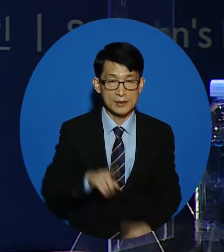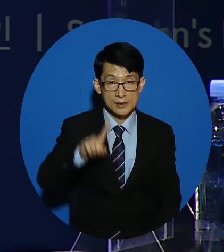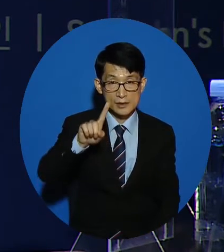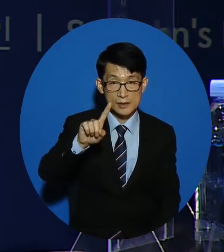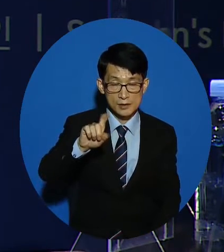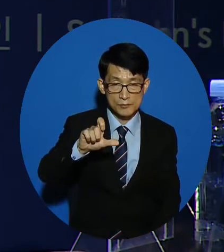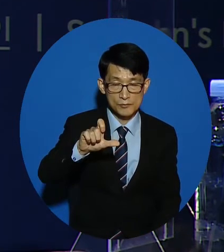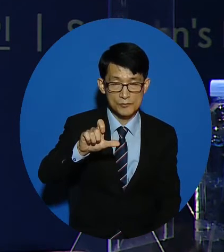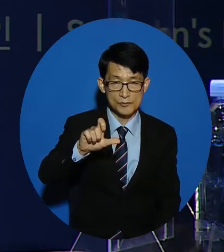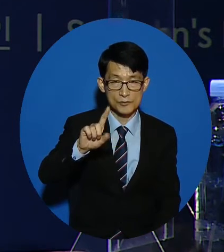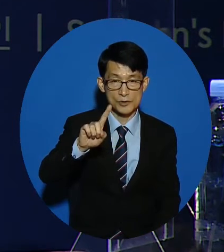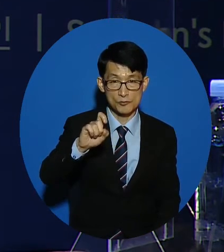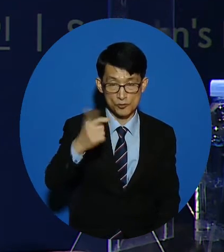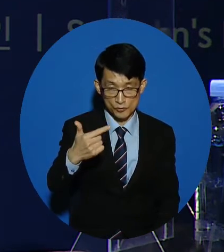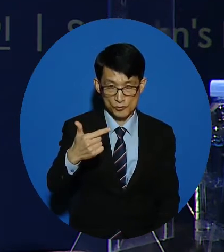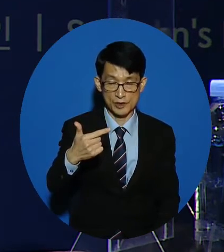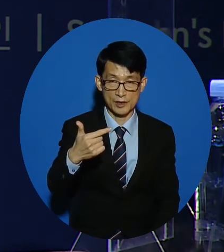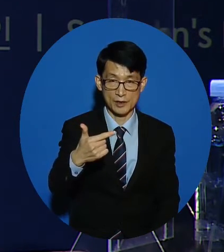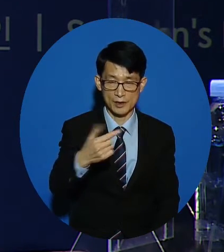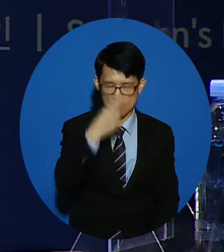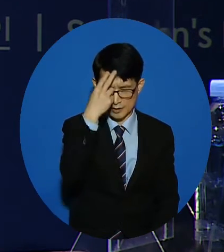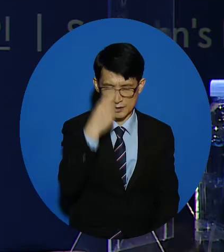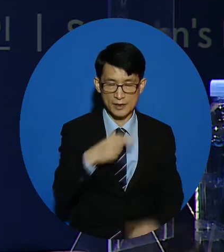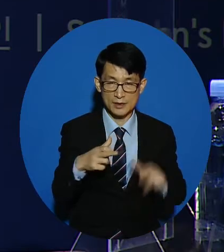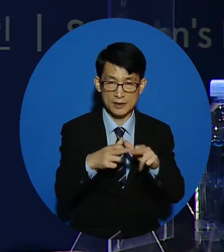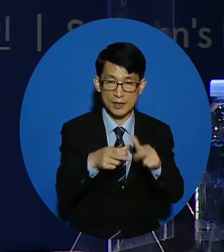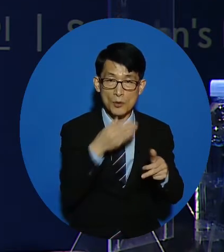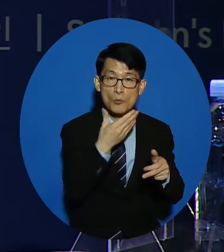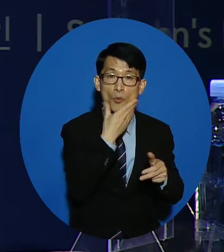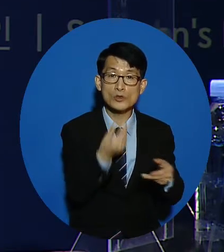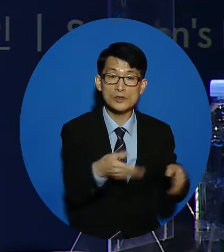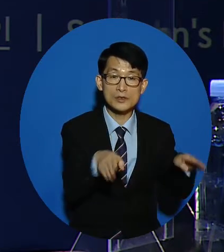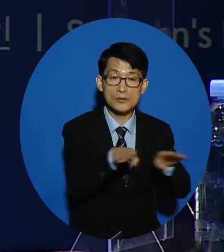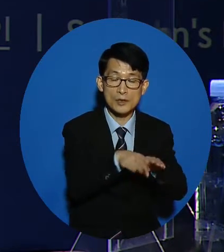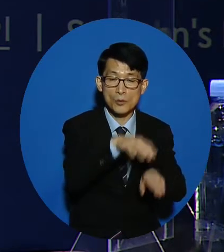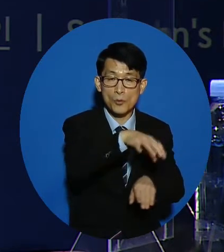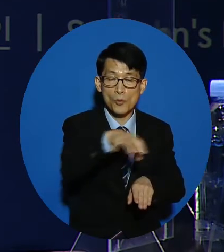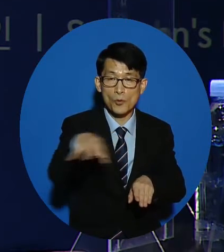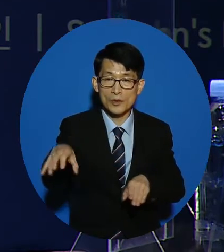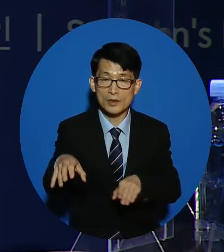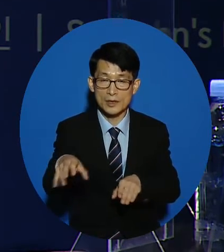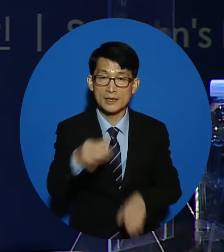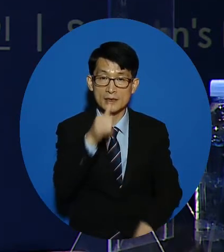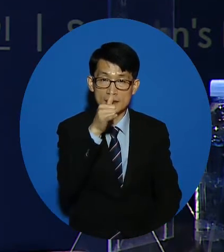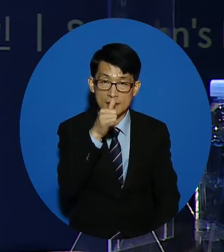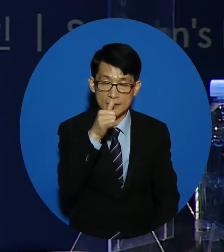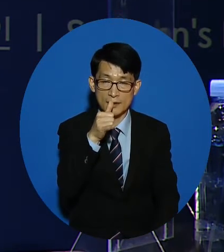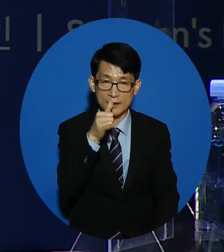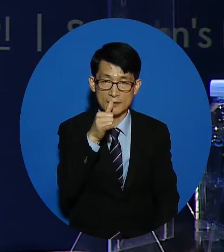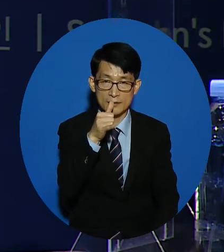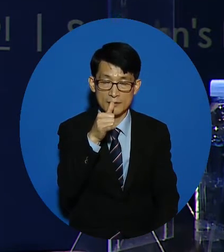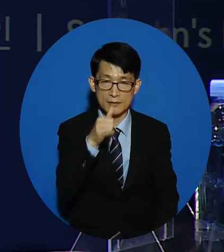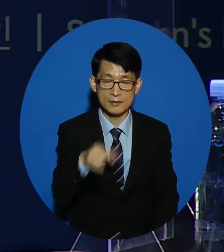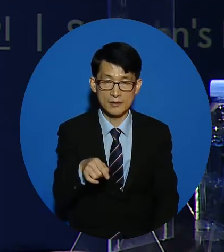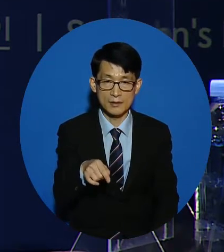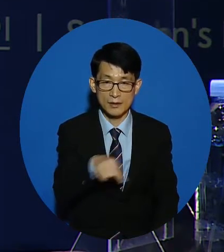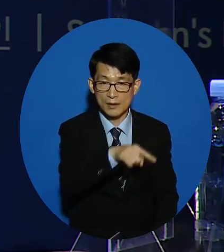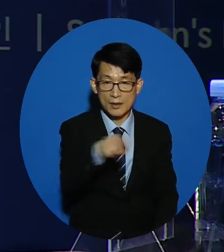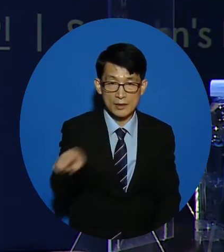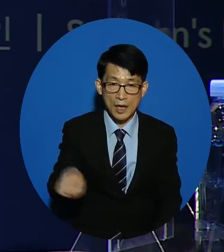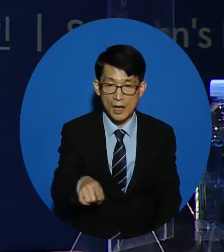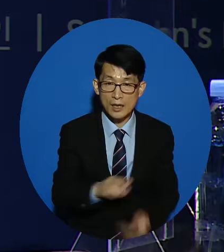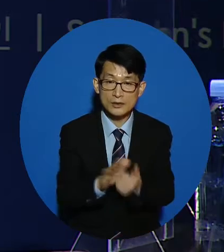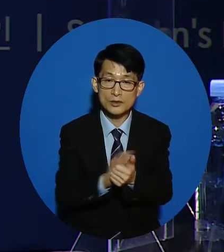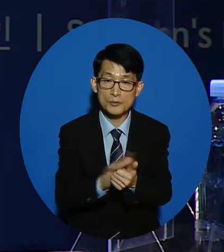시각장애인 단중복지관이 서비스를 제공하고 있지만은 이 수도권에서는 전부 다 내방 프로그램을